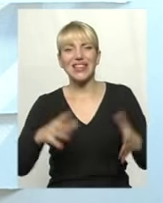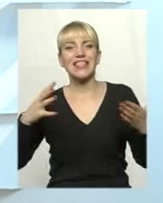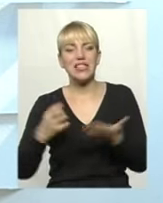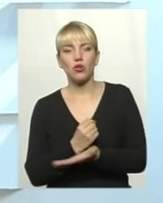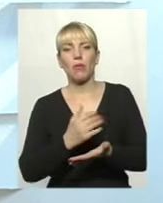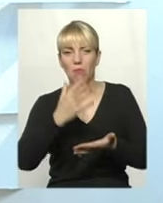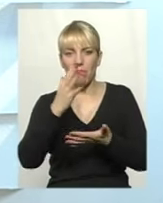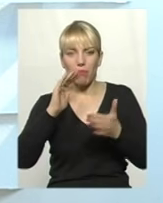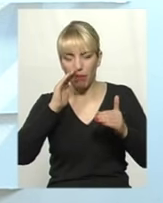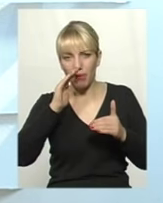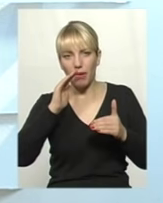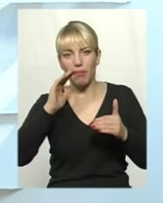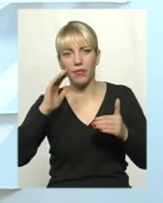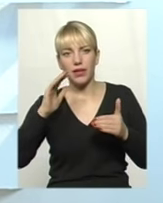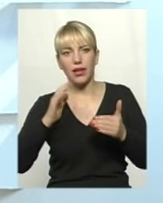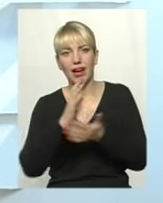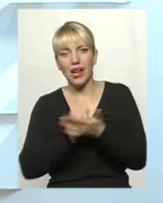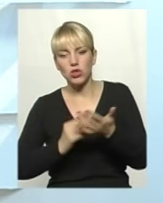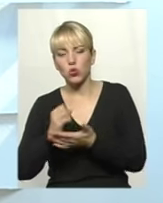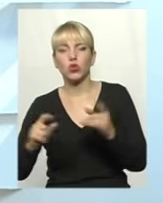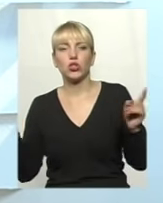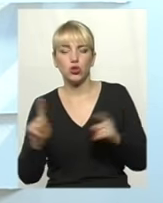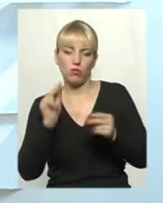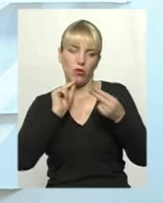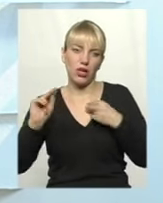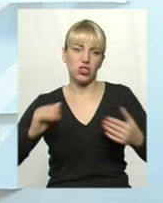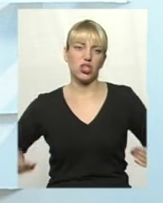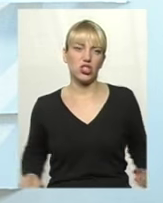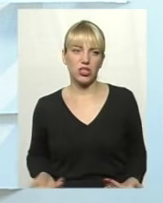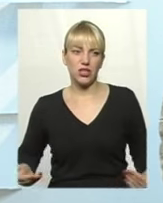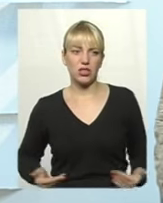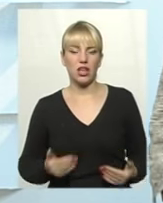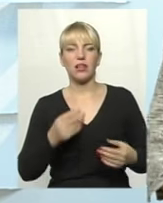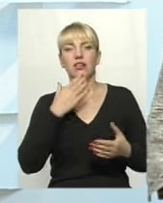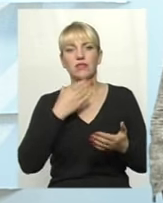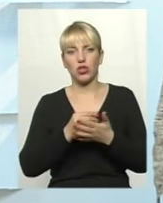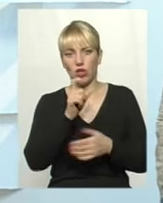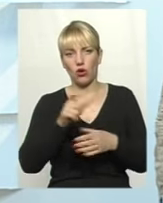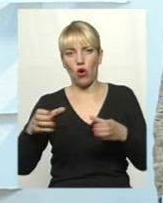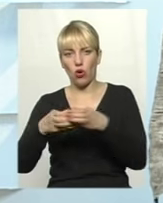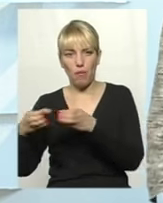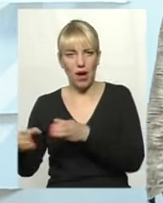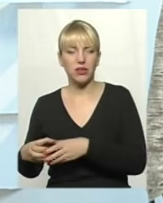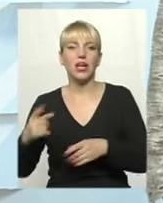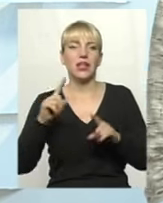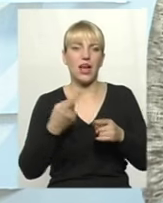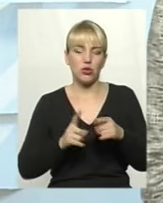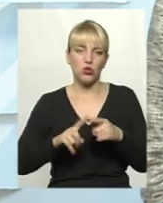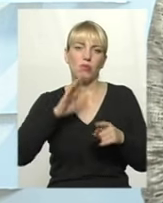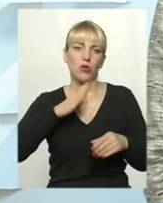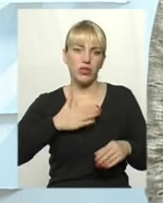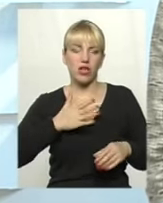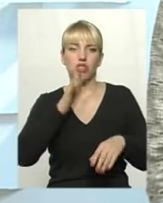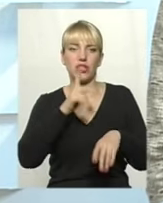сприховані ресурси, аби покращити життя мешканців своїх громад. На цьому наш